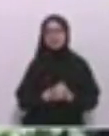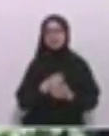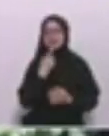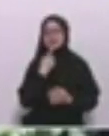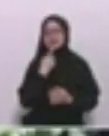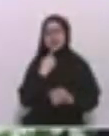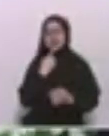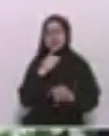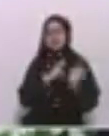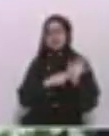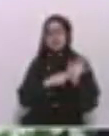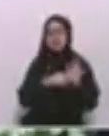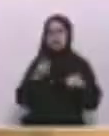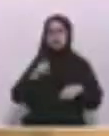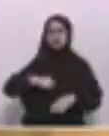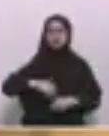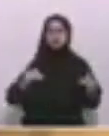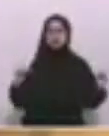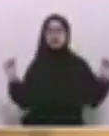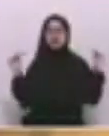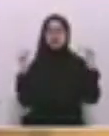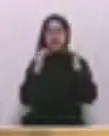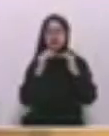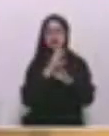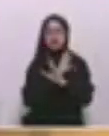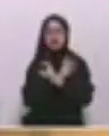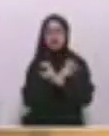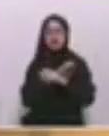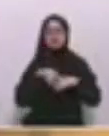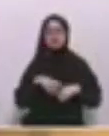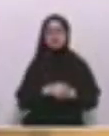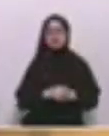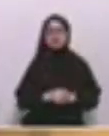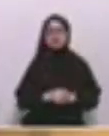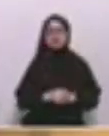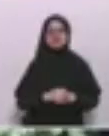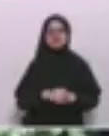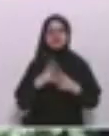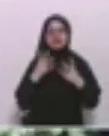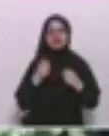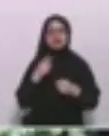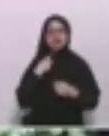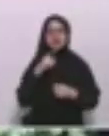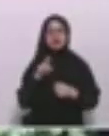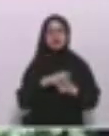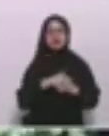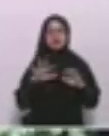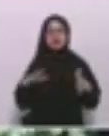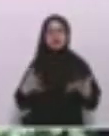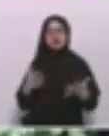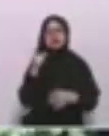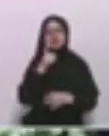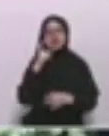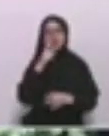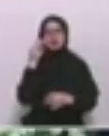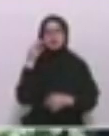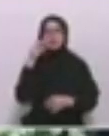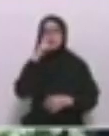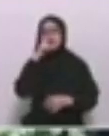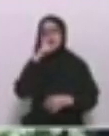persoalan hukum yang berkeadilan di dalam kabupaten morurowali ini maka saya harapkan pertanyaan saya bagaimana cara untuk